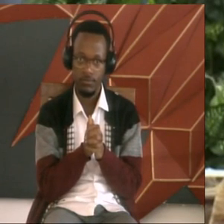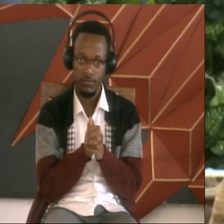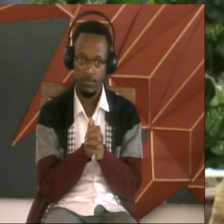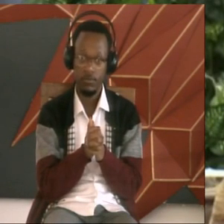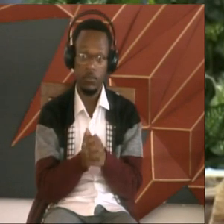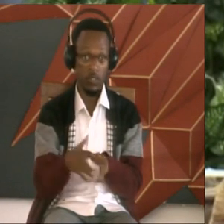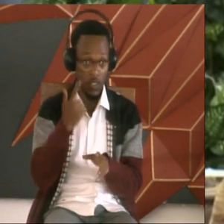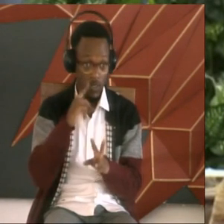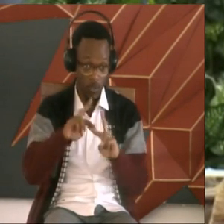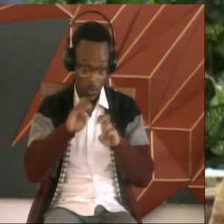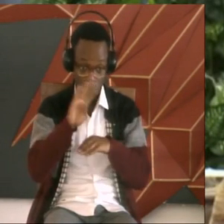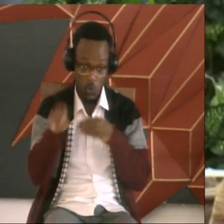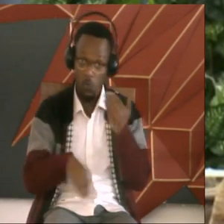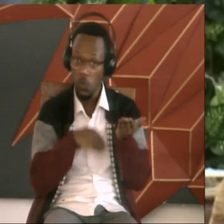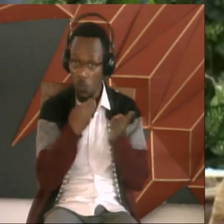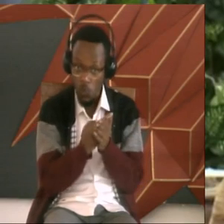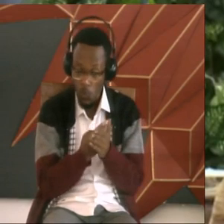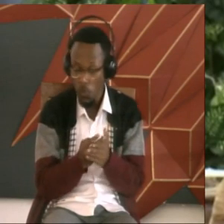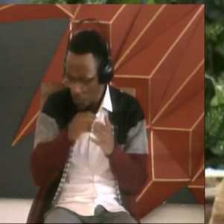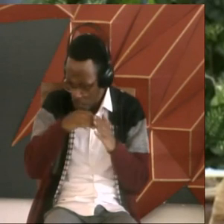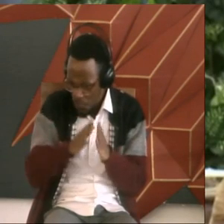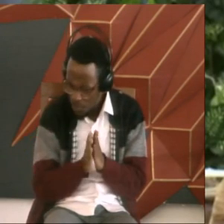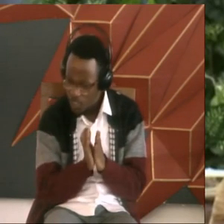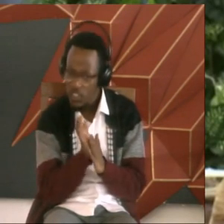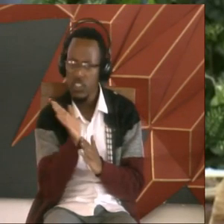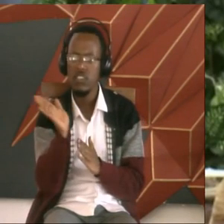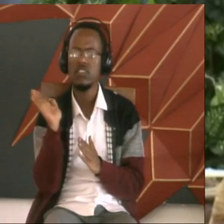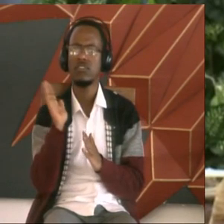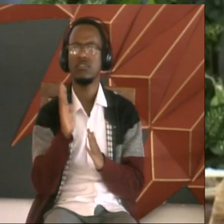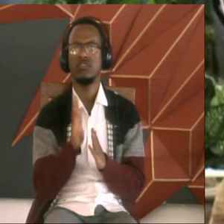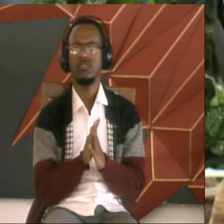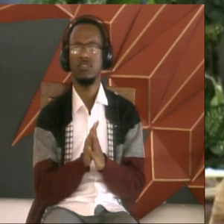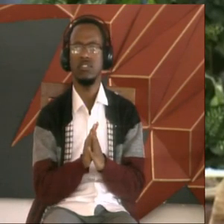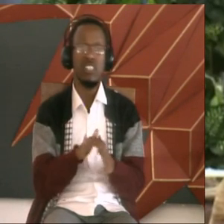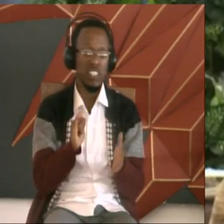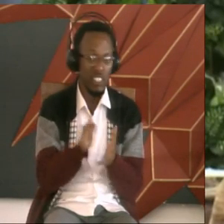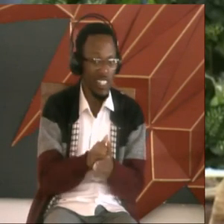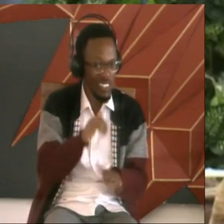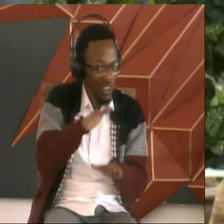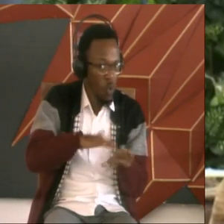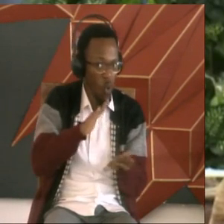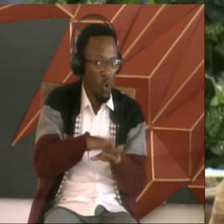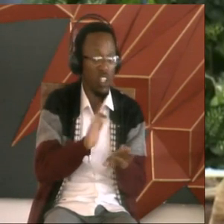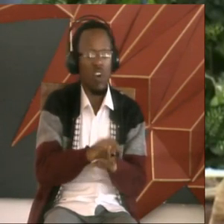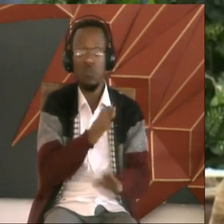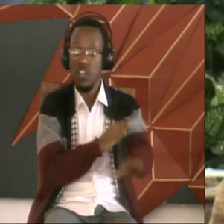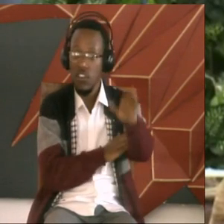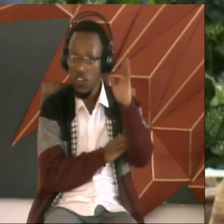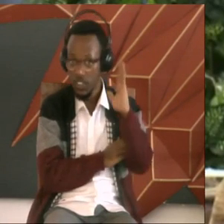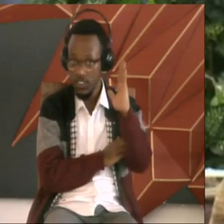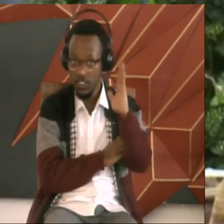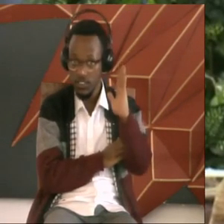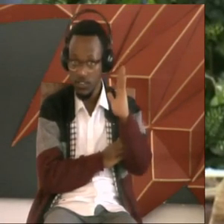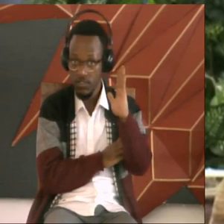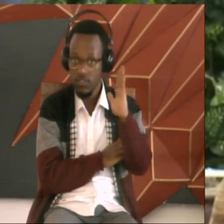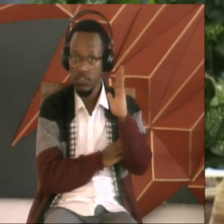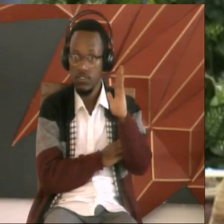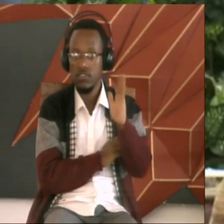murebe bose babica ku ruhande, bose baca ku ruhande rw'umuhamagaro w'Imana,